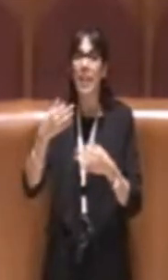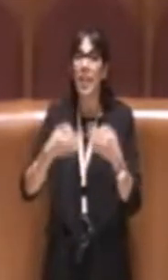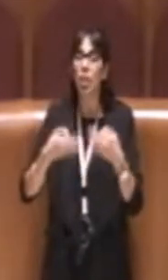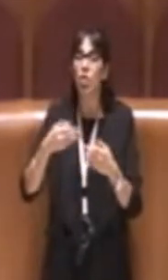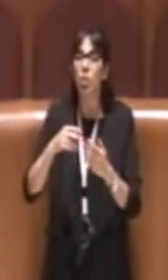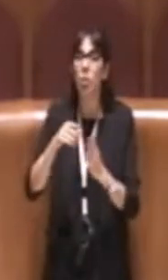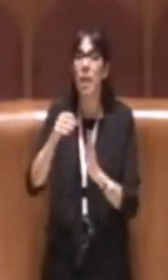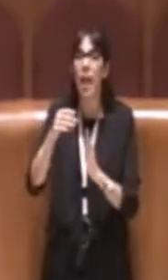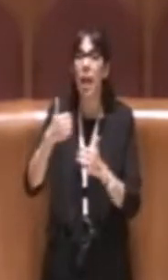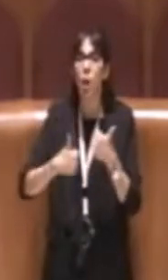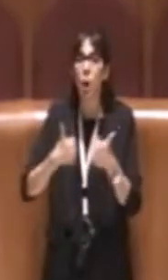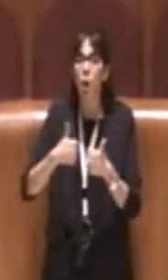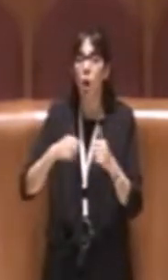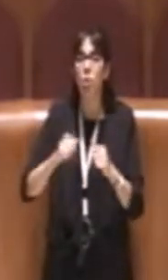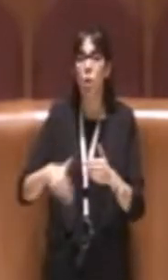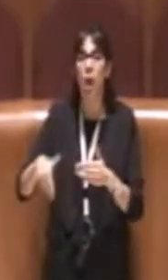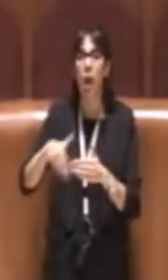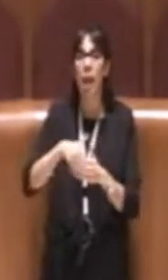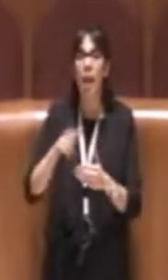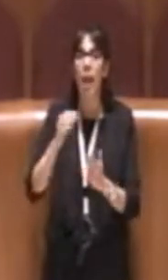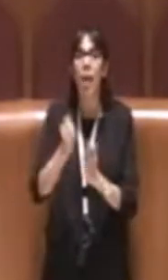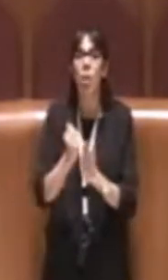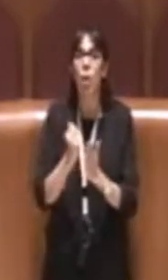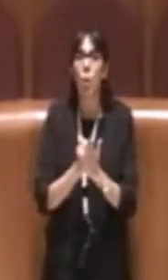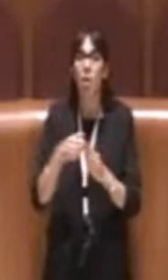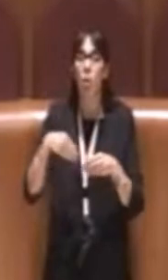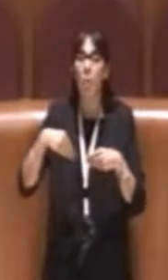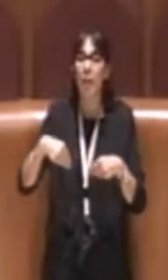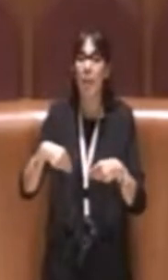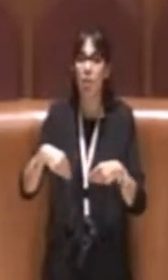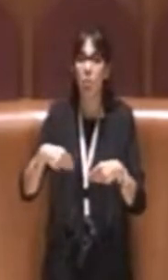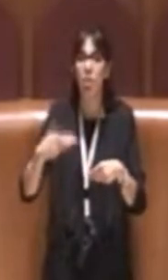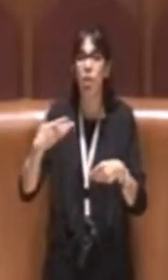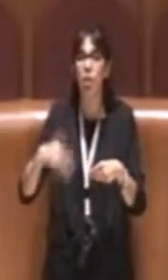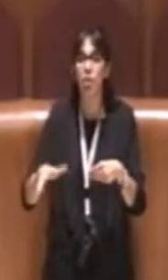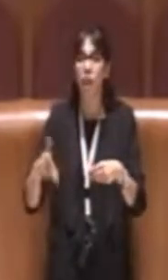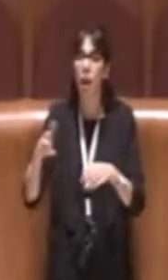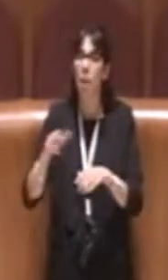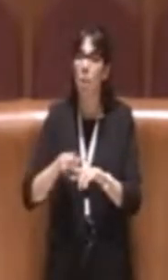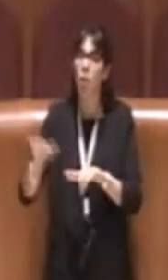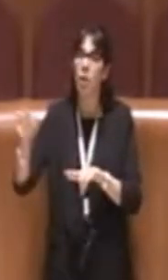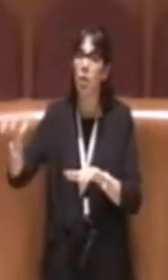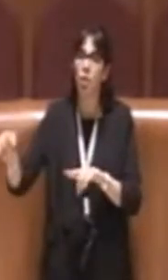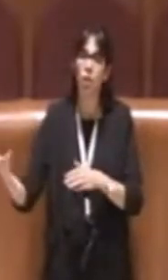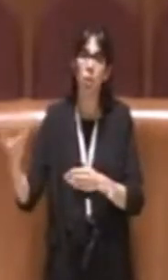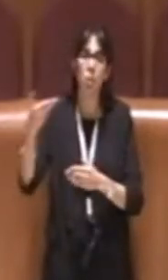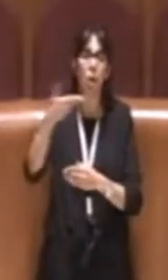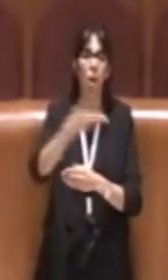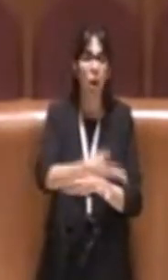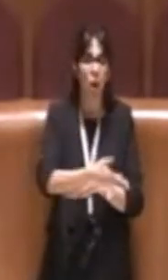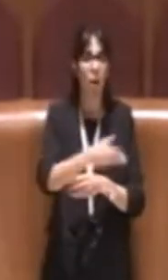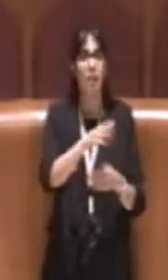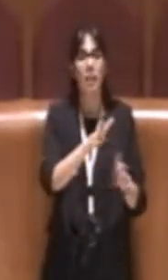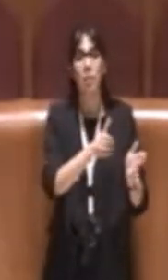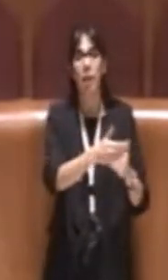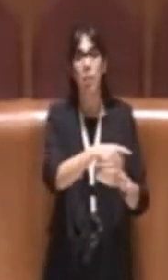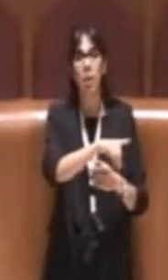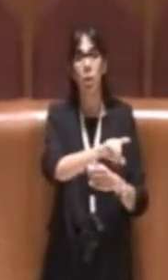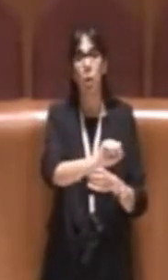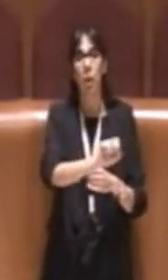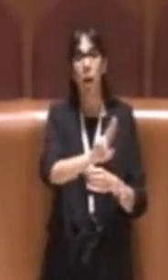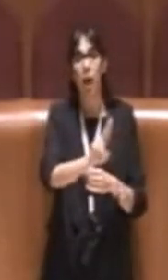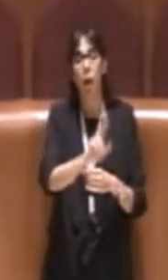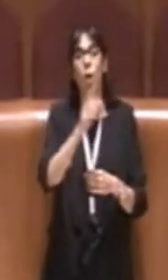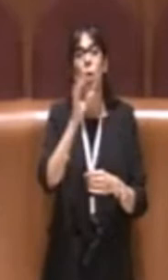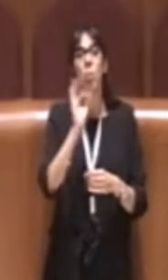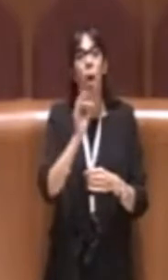il documento della partecipazione che ha inviato il municipio al Dipartimento PAU, proprio per valorizzare la volontà